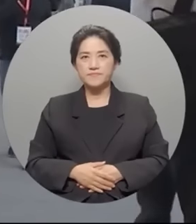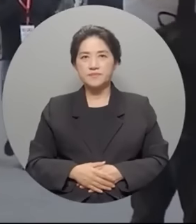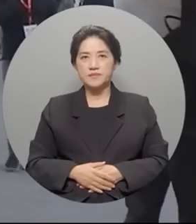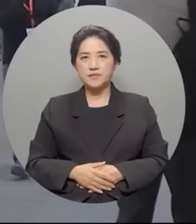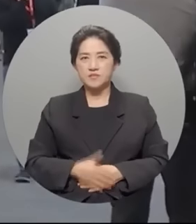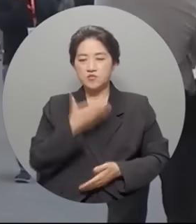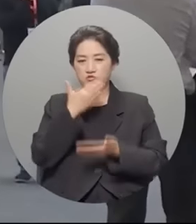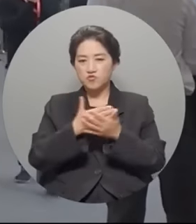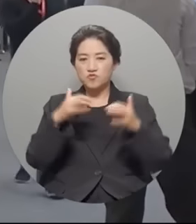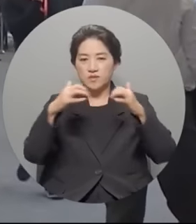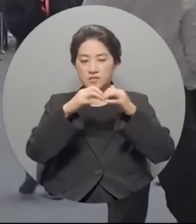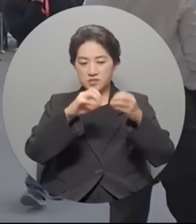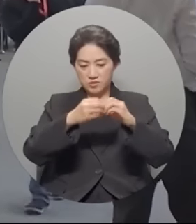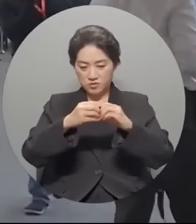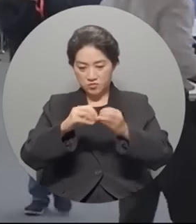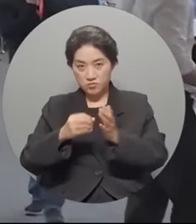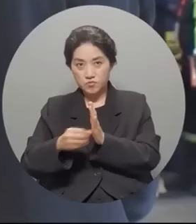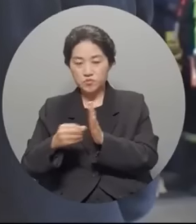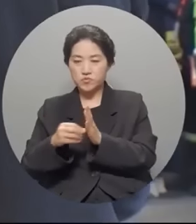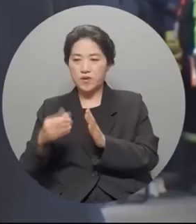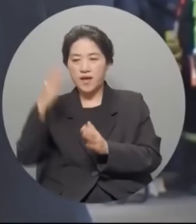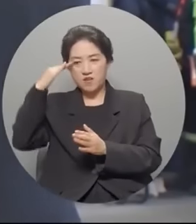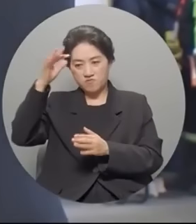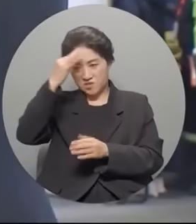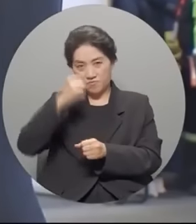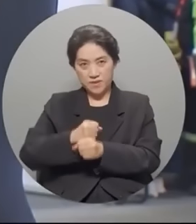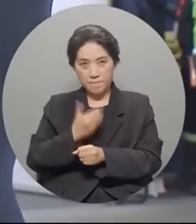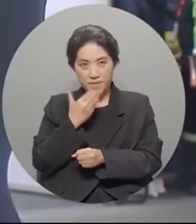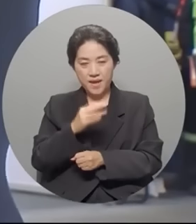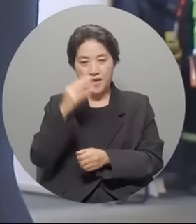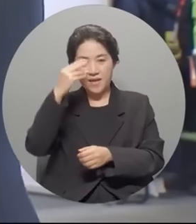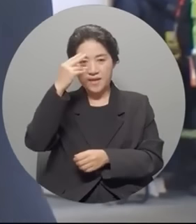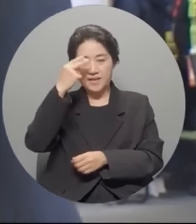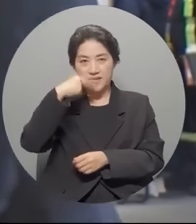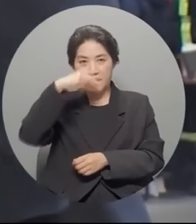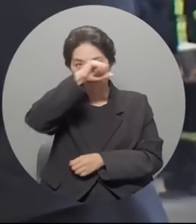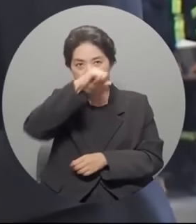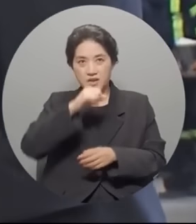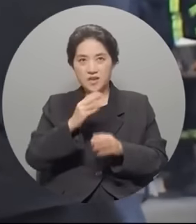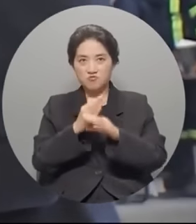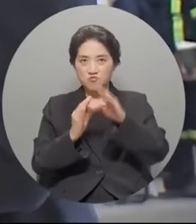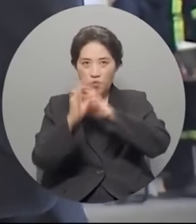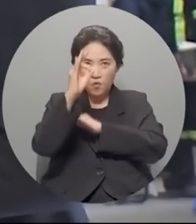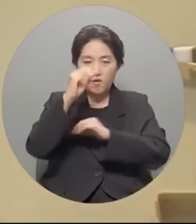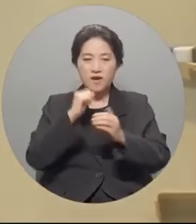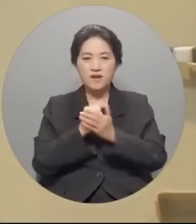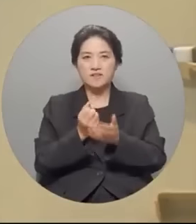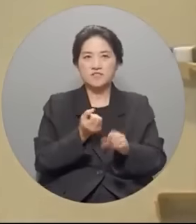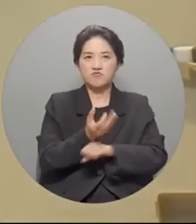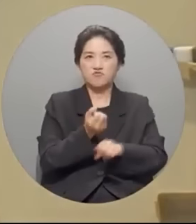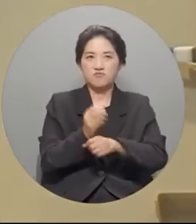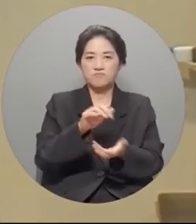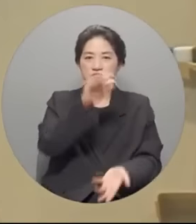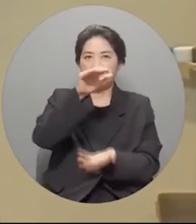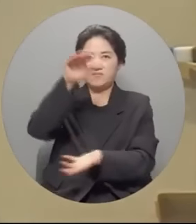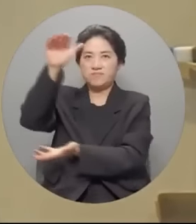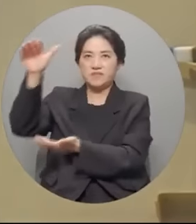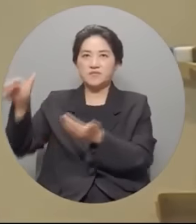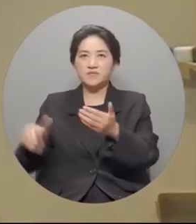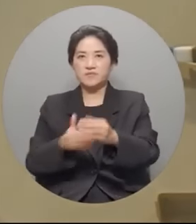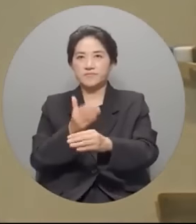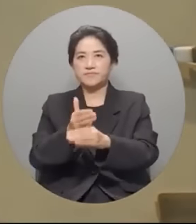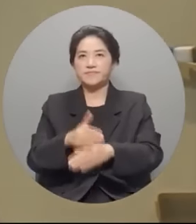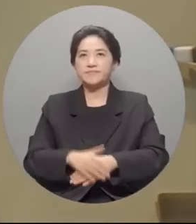핵심 부품 국산화에 성공한 K9 자주포. 아프리카에 이어 중동까지 수출 시장을 확대하고 있습니다. MBC